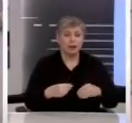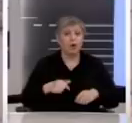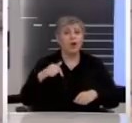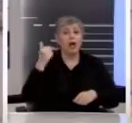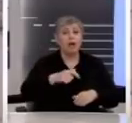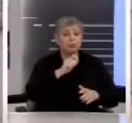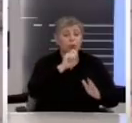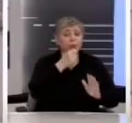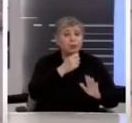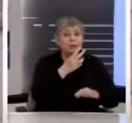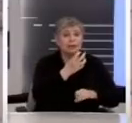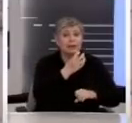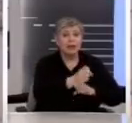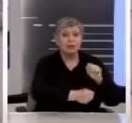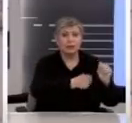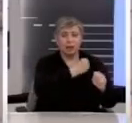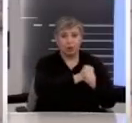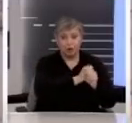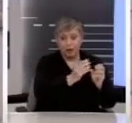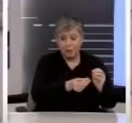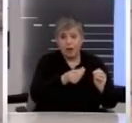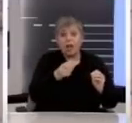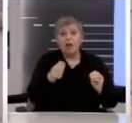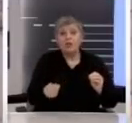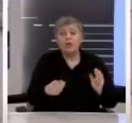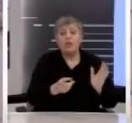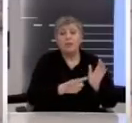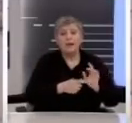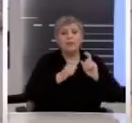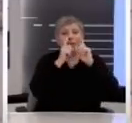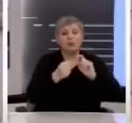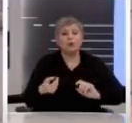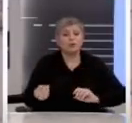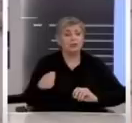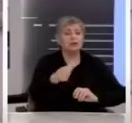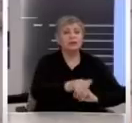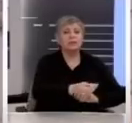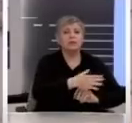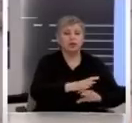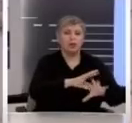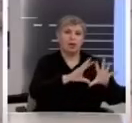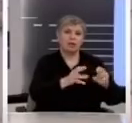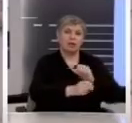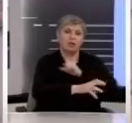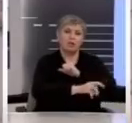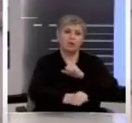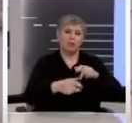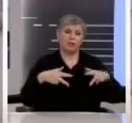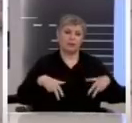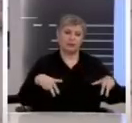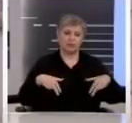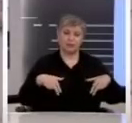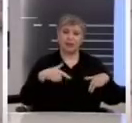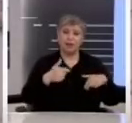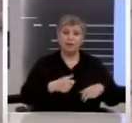παραπάνω απόρριτο, αυτό οφείλει να παραδοθεί στο Γενικό Γραμματέα της Κυβέρνησης, ο οποίος έχει υπηρεσιακή υποχρέωση για τη